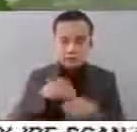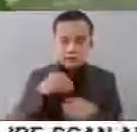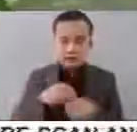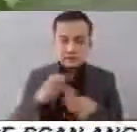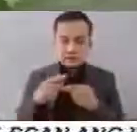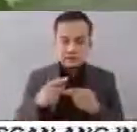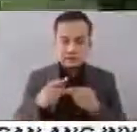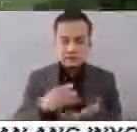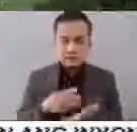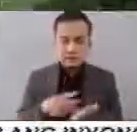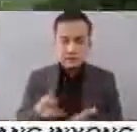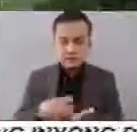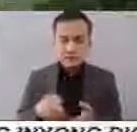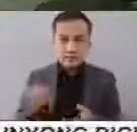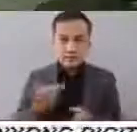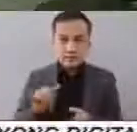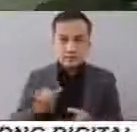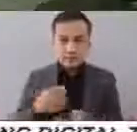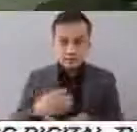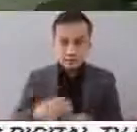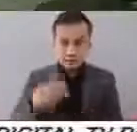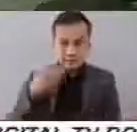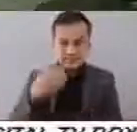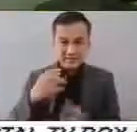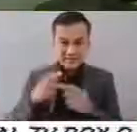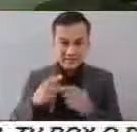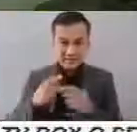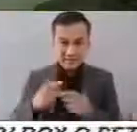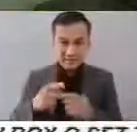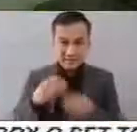meters. Aljo? Maraming salamat, Clayzel Pardilla.